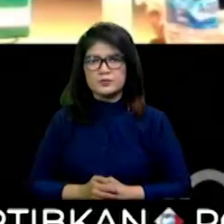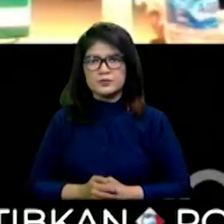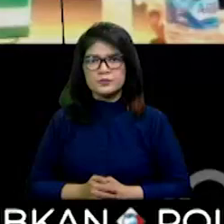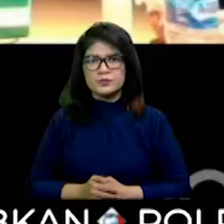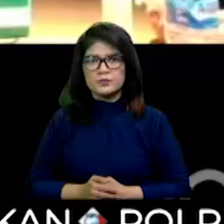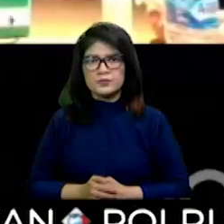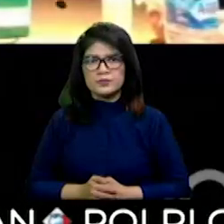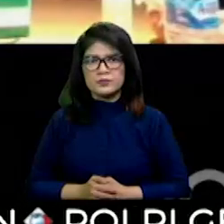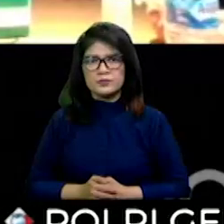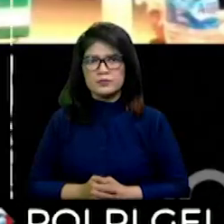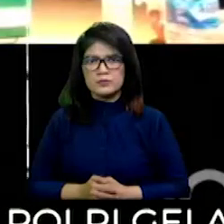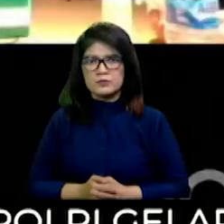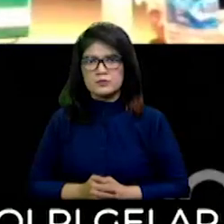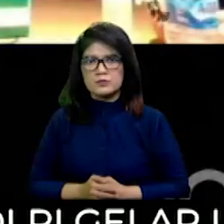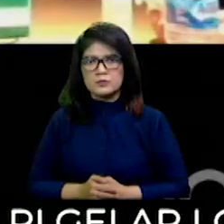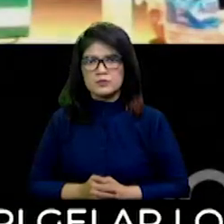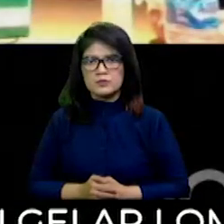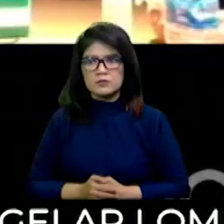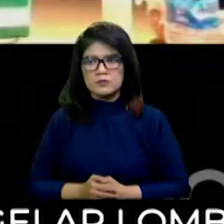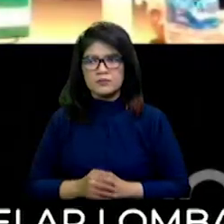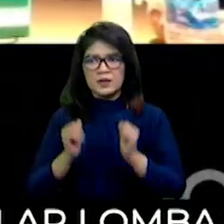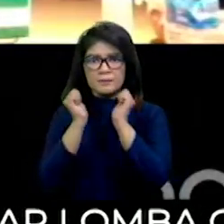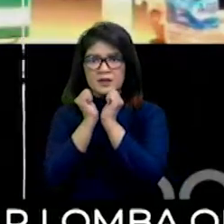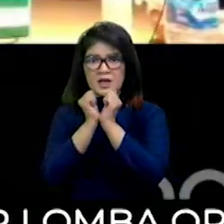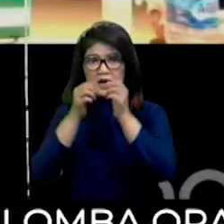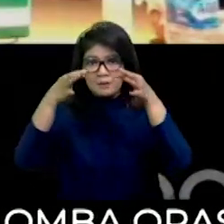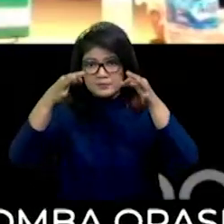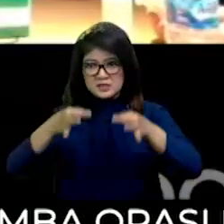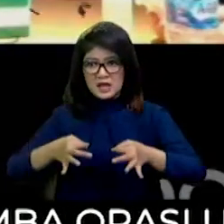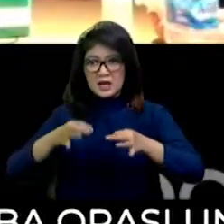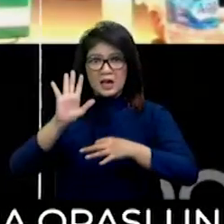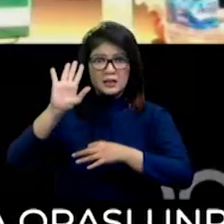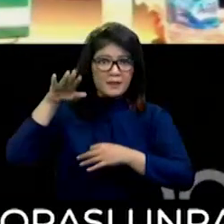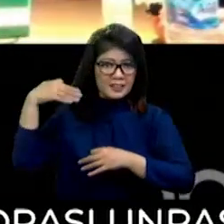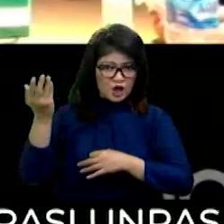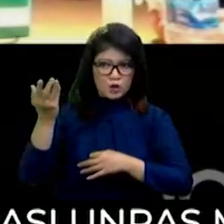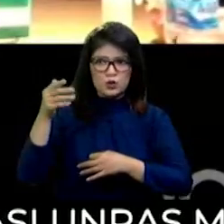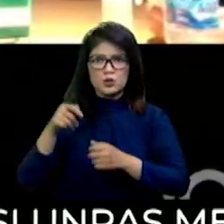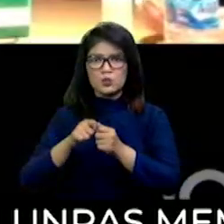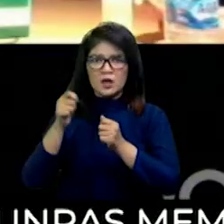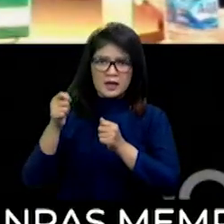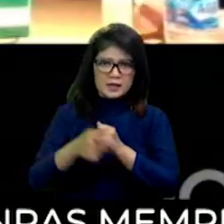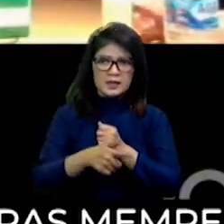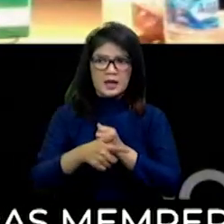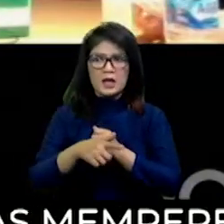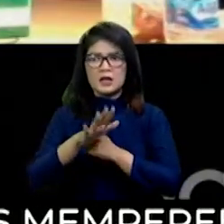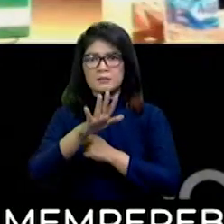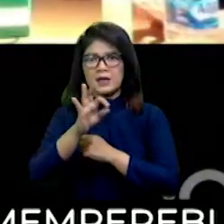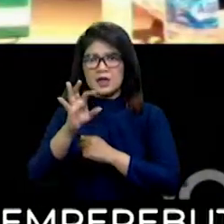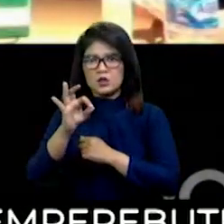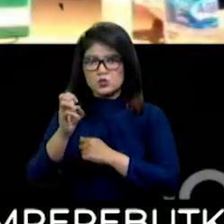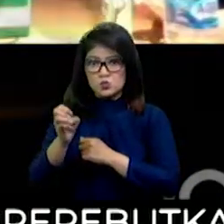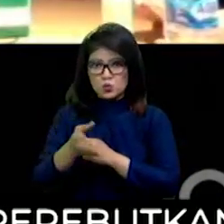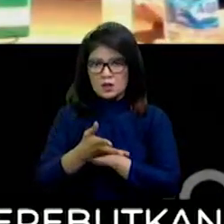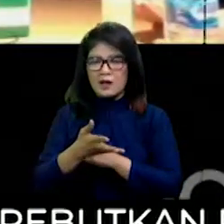Oleh karena itu dengan pidana penjara selama 5 tahun dan denda sebesar 500 juta rupiah